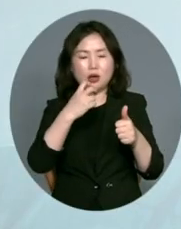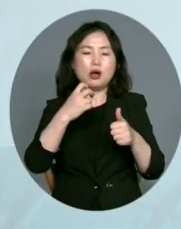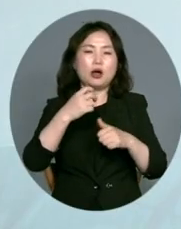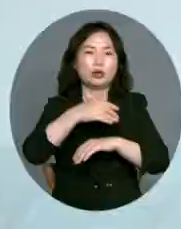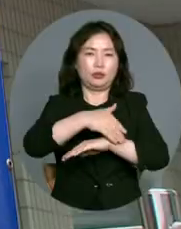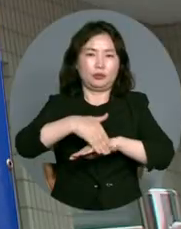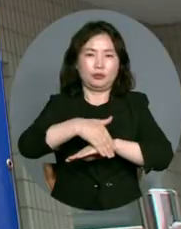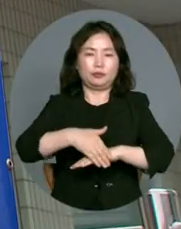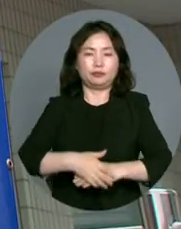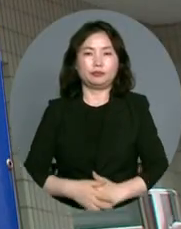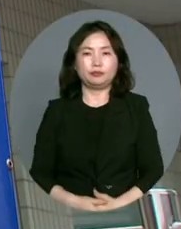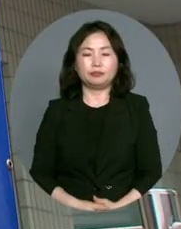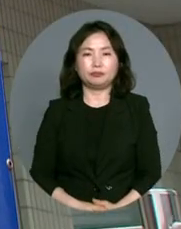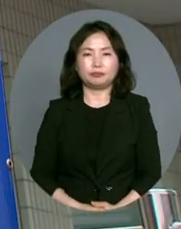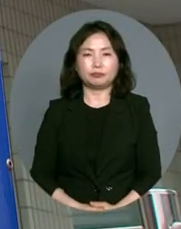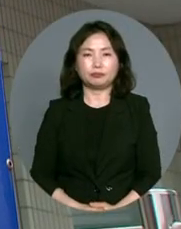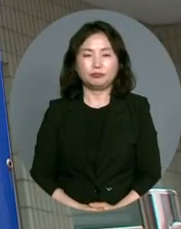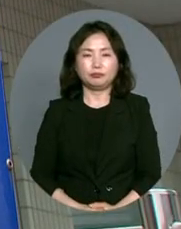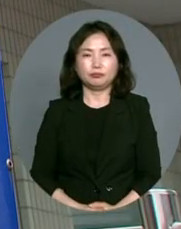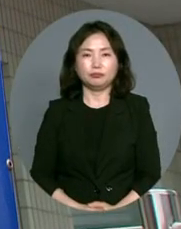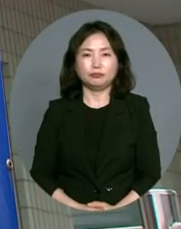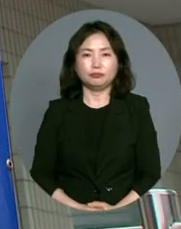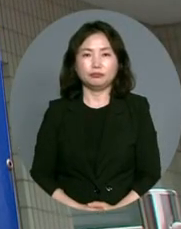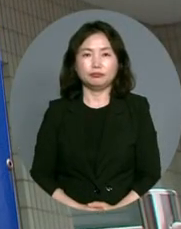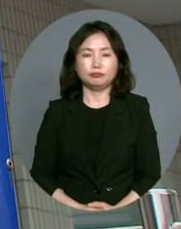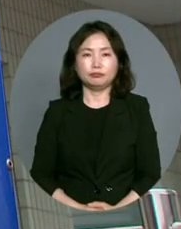계획입니다 mbc 뉴스 윤수영 입니다